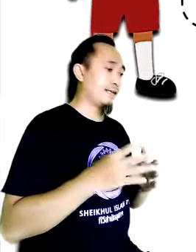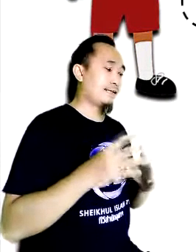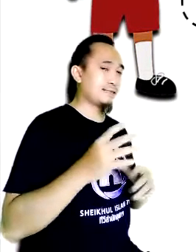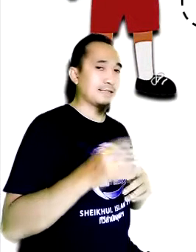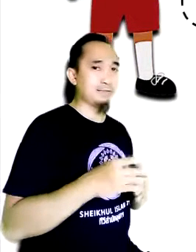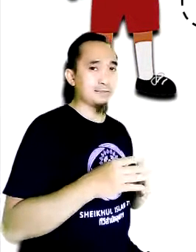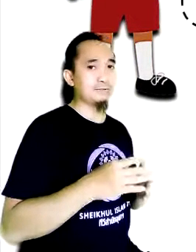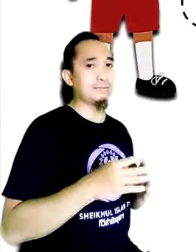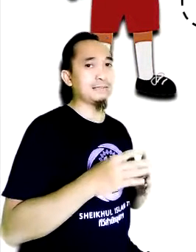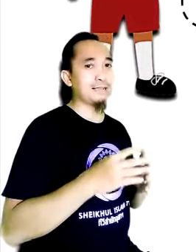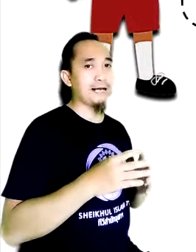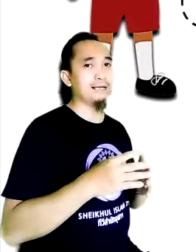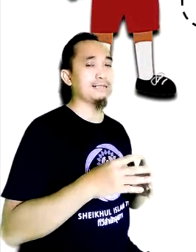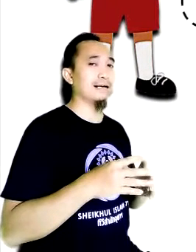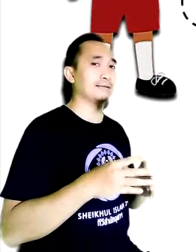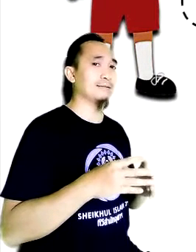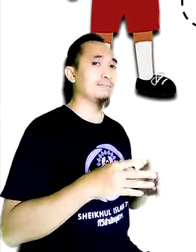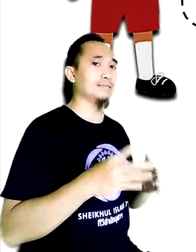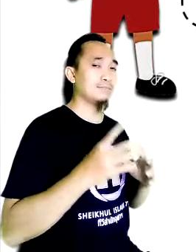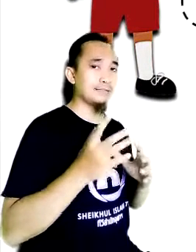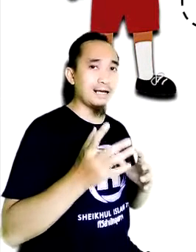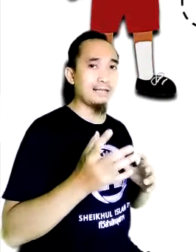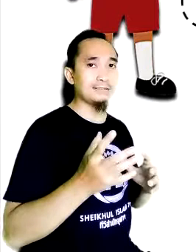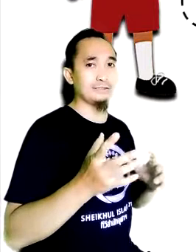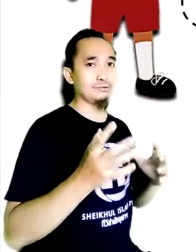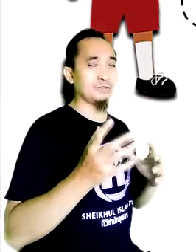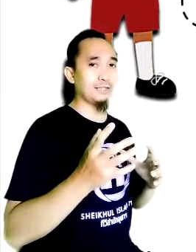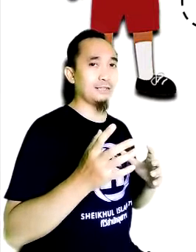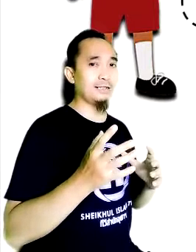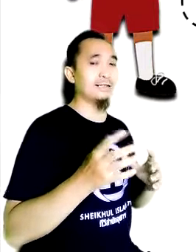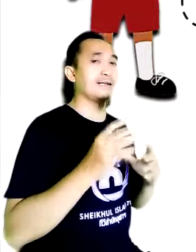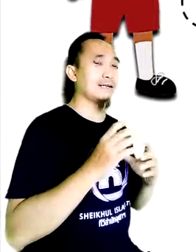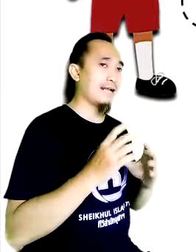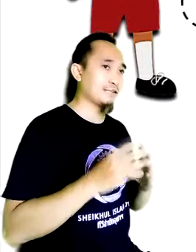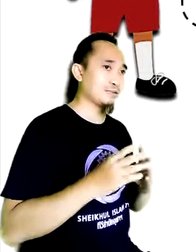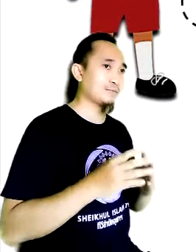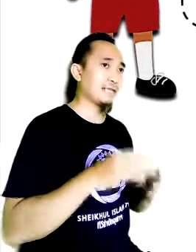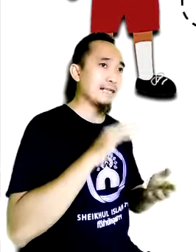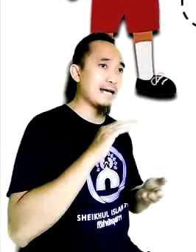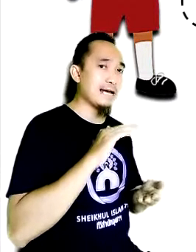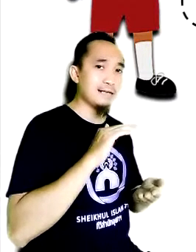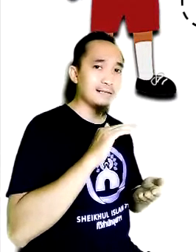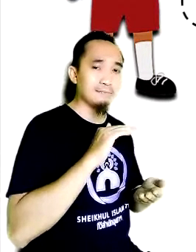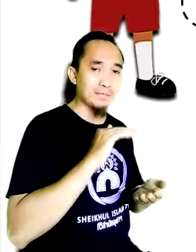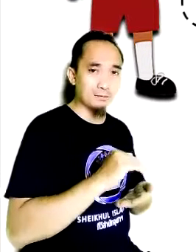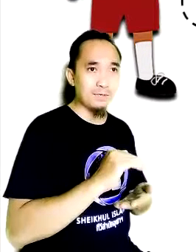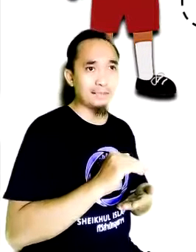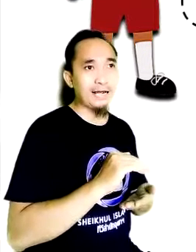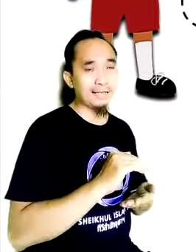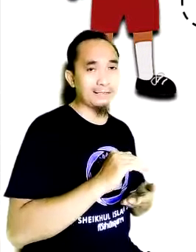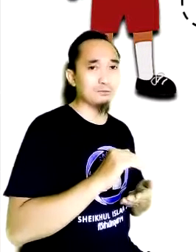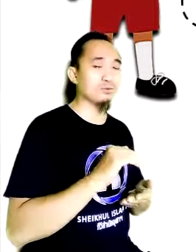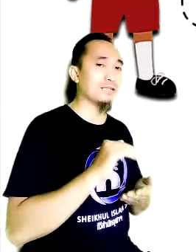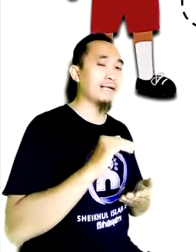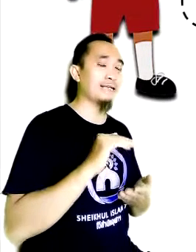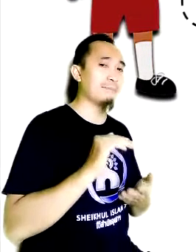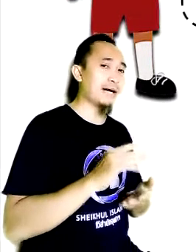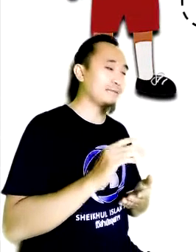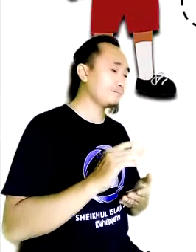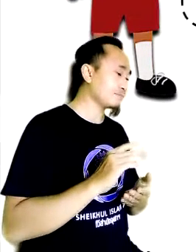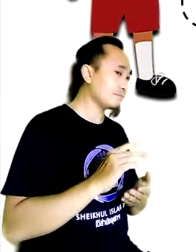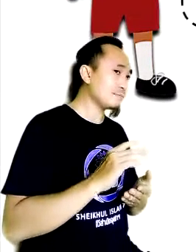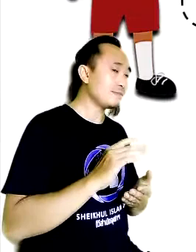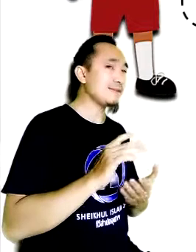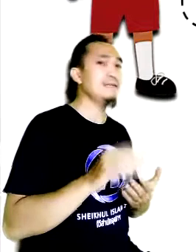silahkan kalian kerjakan juga sesuai perintah yang diberikan di Google Classroom. Dan inilah pertemuan terakhir untuk tema